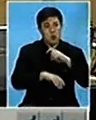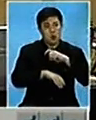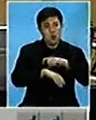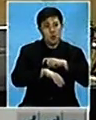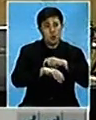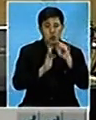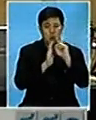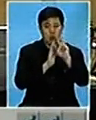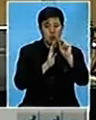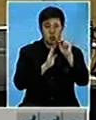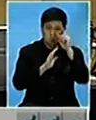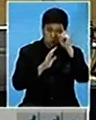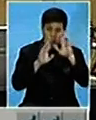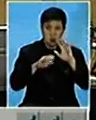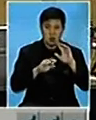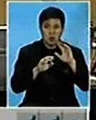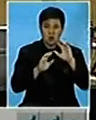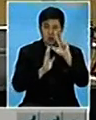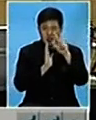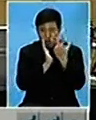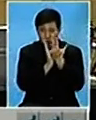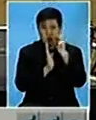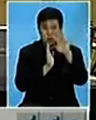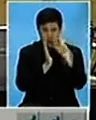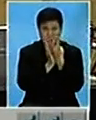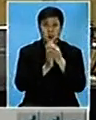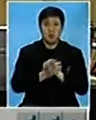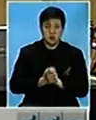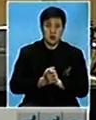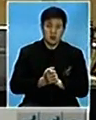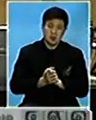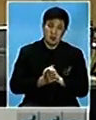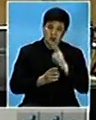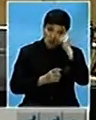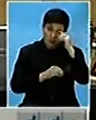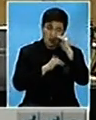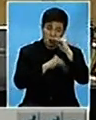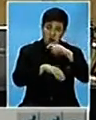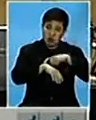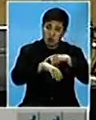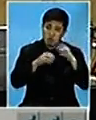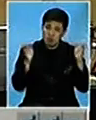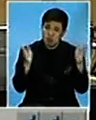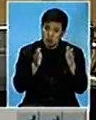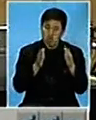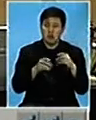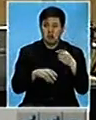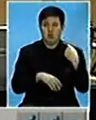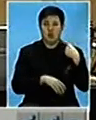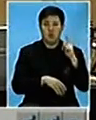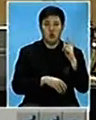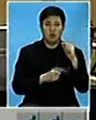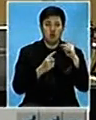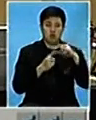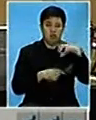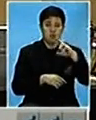ครึ่งชั่วโมงก็ใช้เวลาประมาณอีก 3-4 ชั่วโมงนะแต่ถ้าท่านจะกำหนดกระชับเวลาลงมาบ้างเนี่ยก็จะเป็นประโยชน์ต่อส